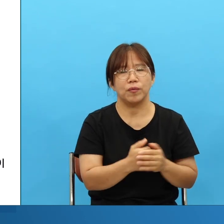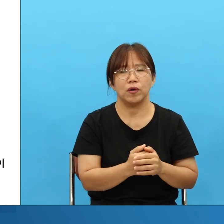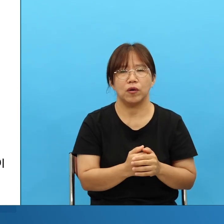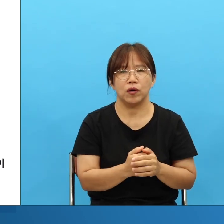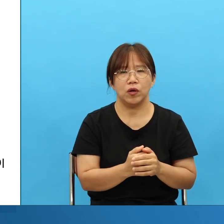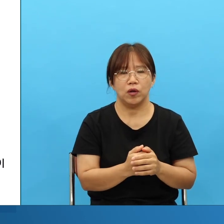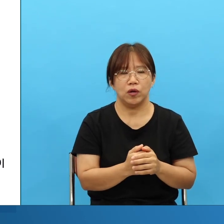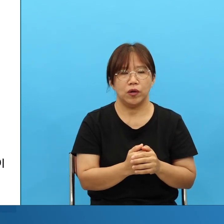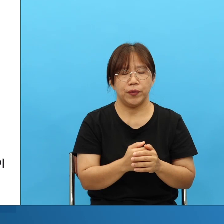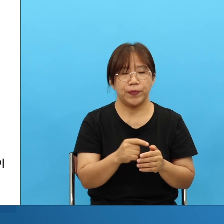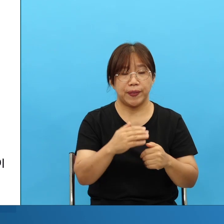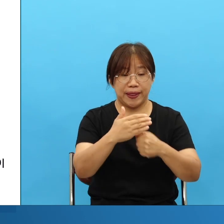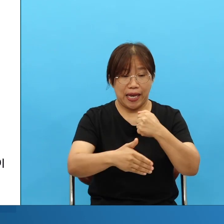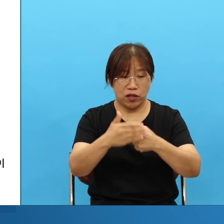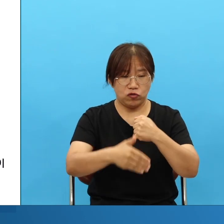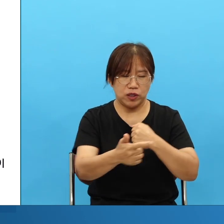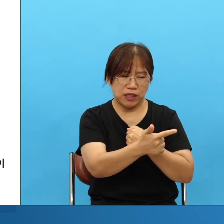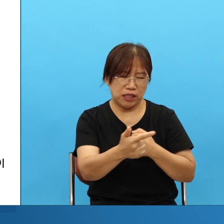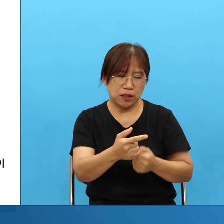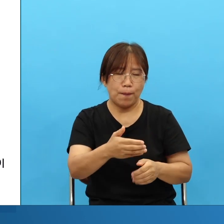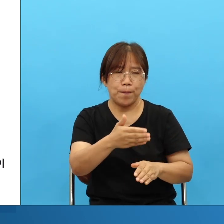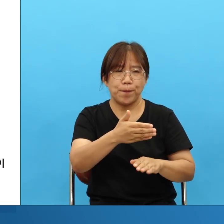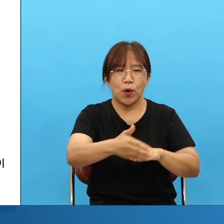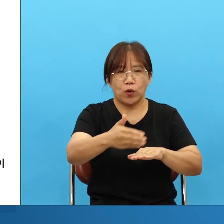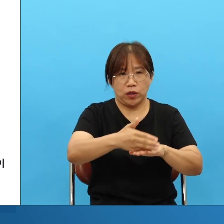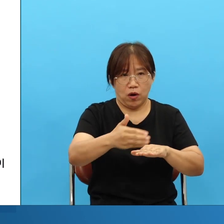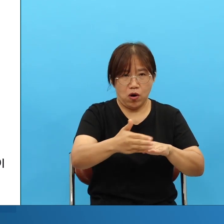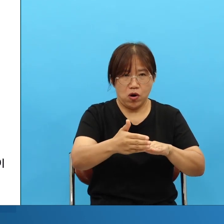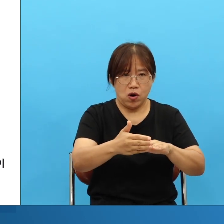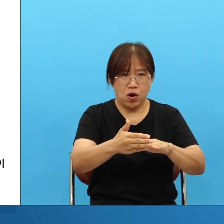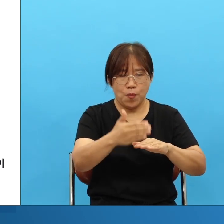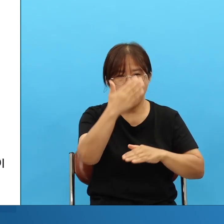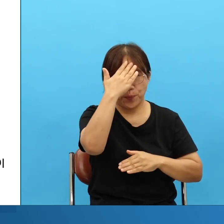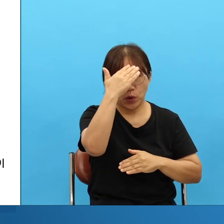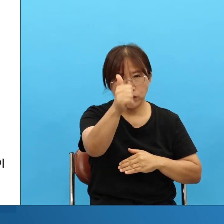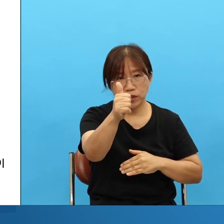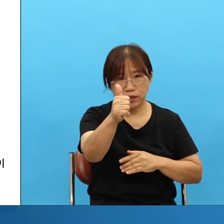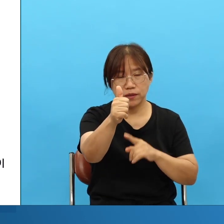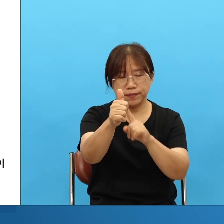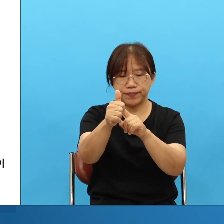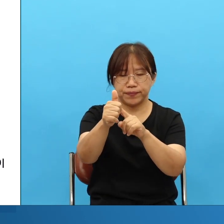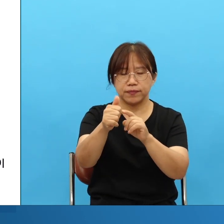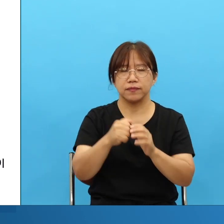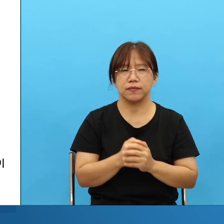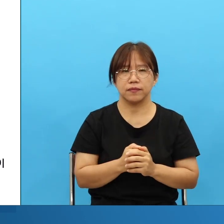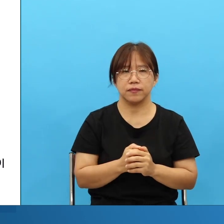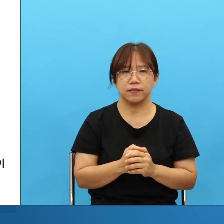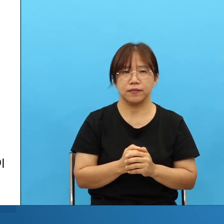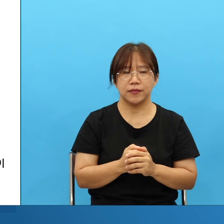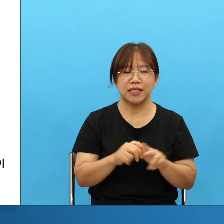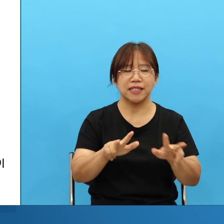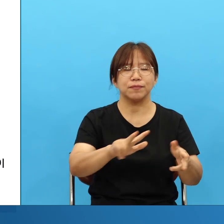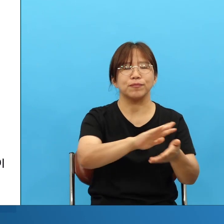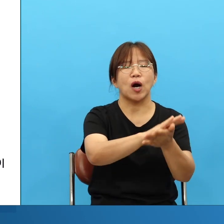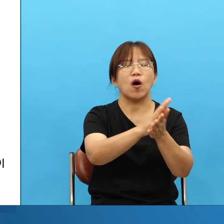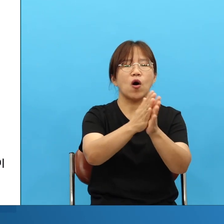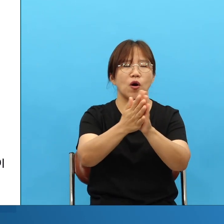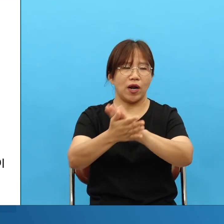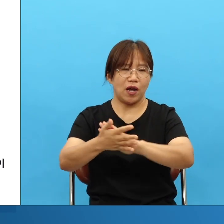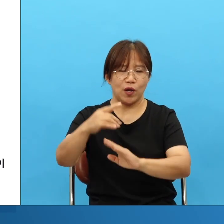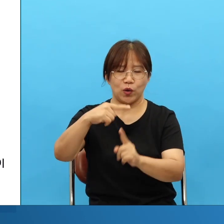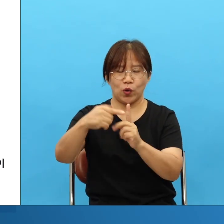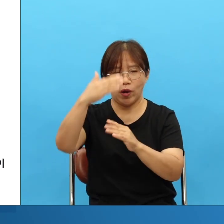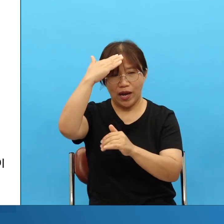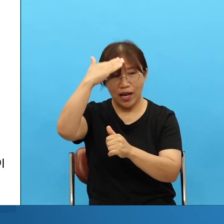조직의 큰 보스예요. 지금 이제 그 교회에 뭐 아주 안수 집사로 뭐 잘